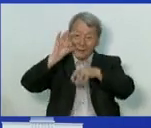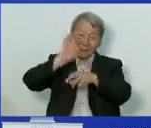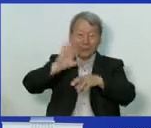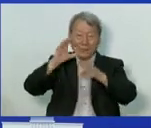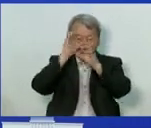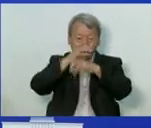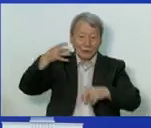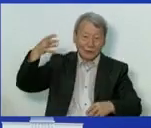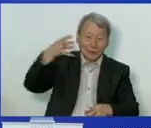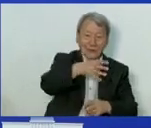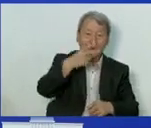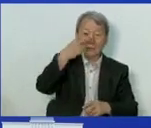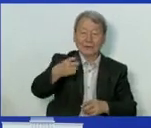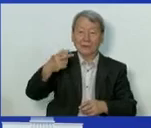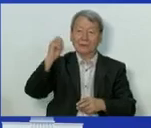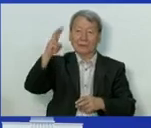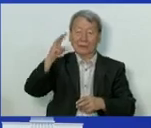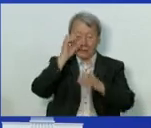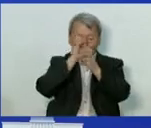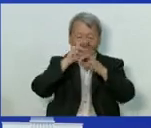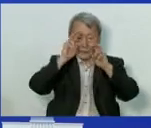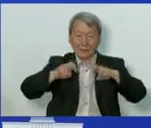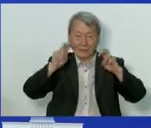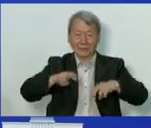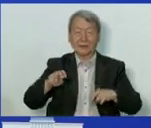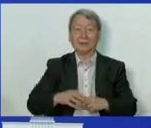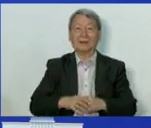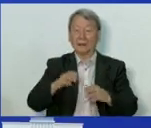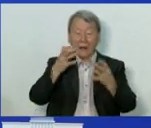сутки 4212 анализов.